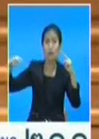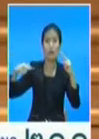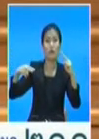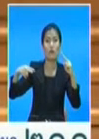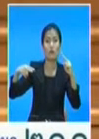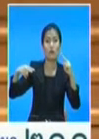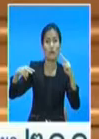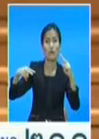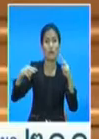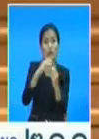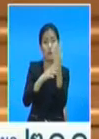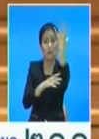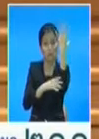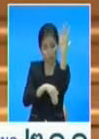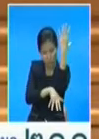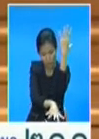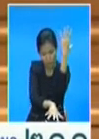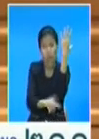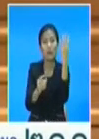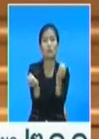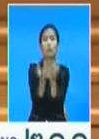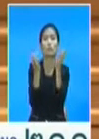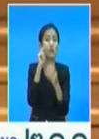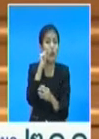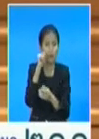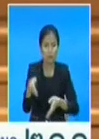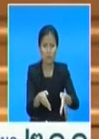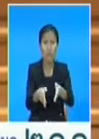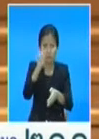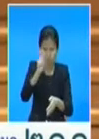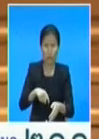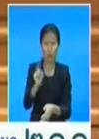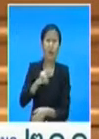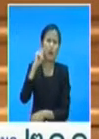ใหญ่งั้นในแผนจะต้องมีหน่วยงานที่เกี่ยวข้องเข้ามาร่วมแผนทั้งหมด